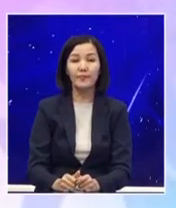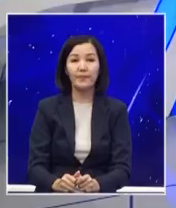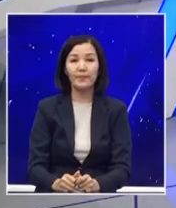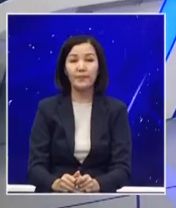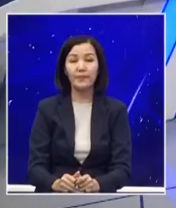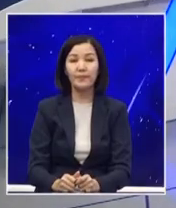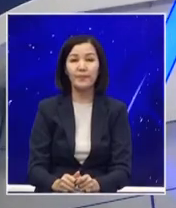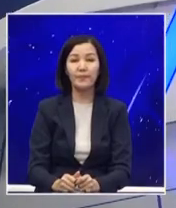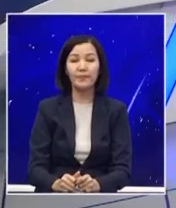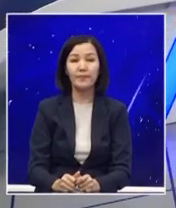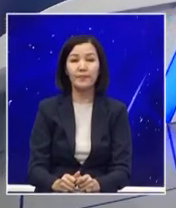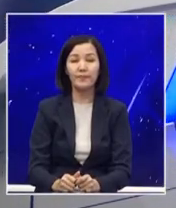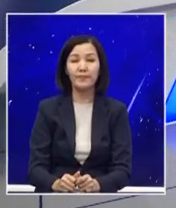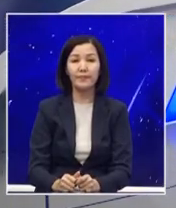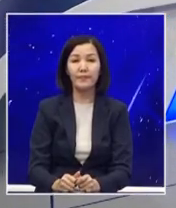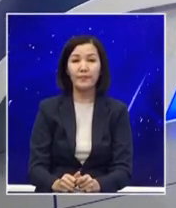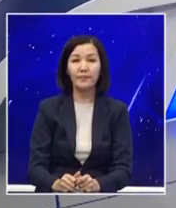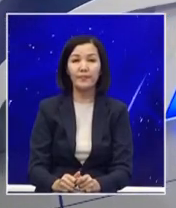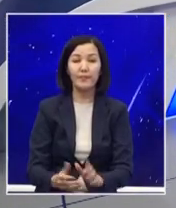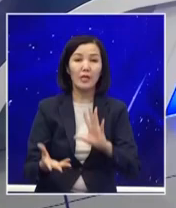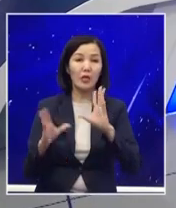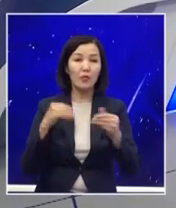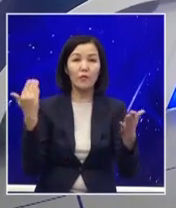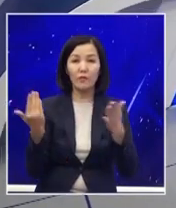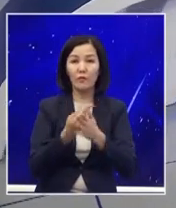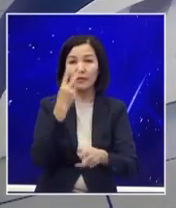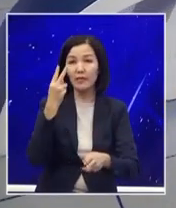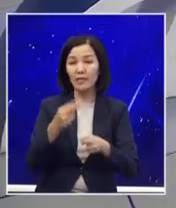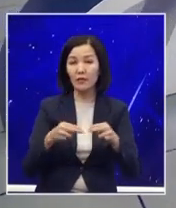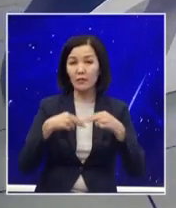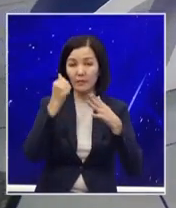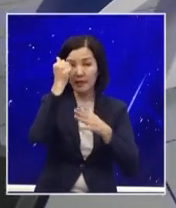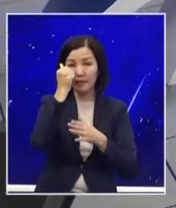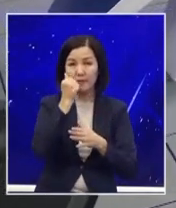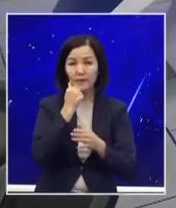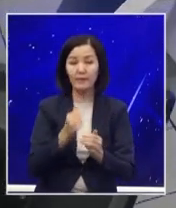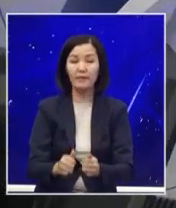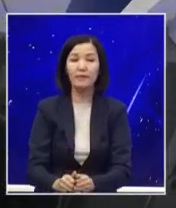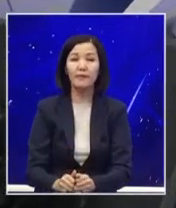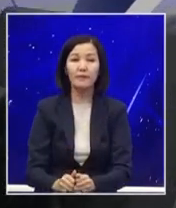На этом все. Спасибо за внимание. Всего доброго.